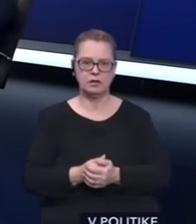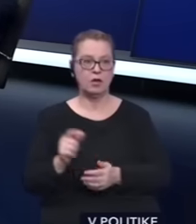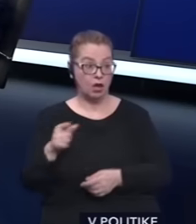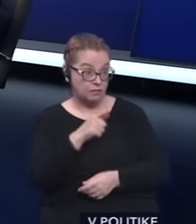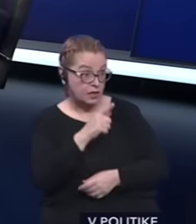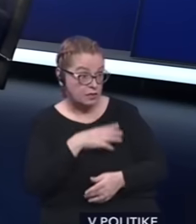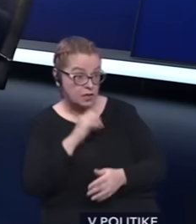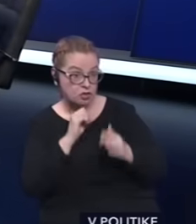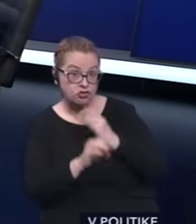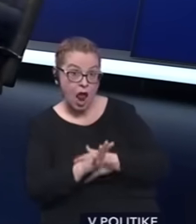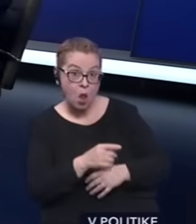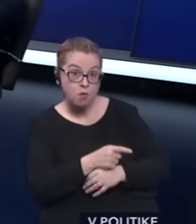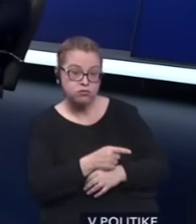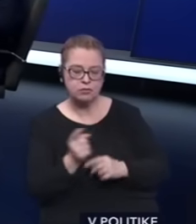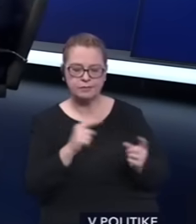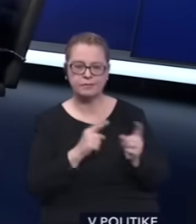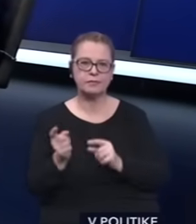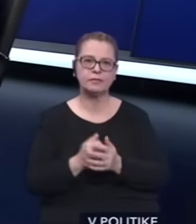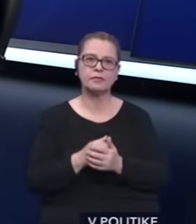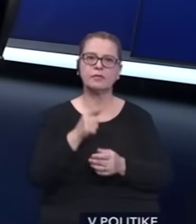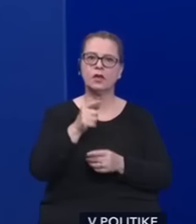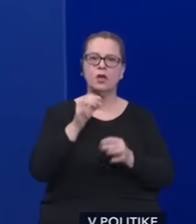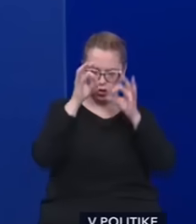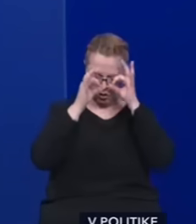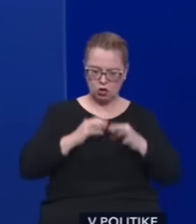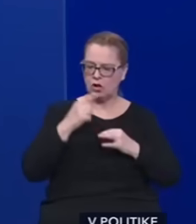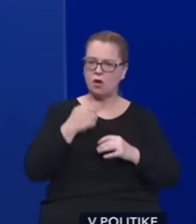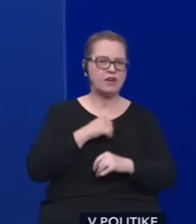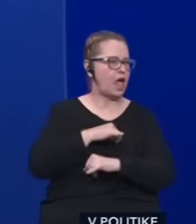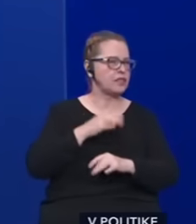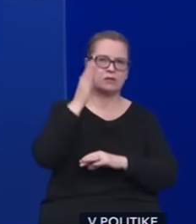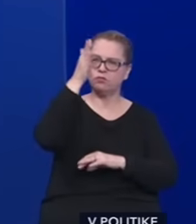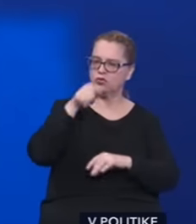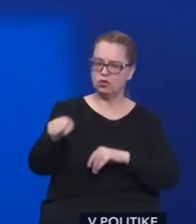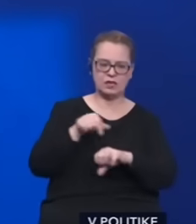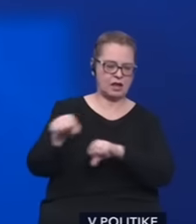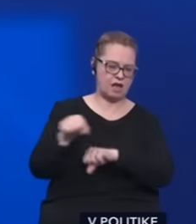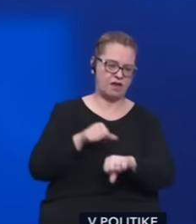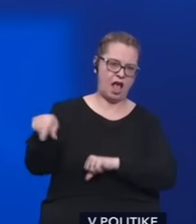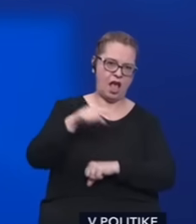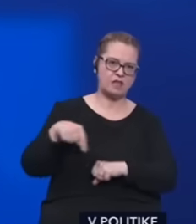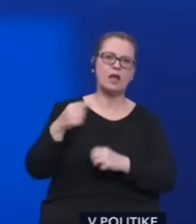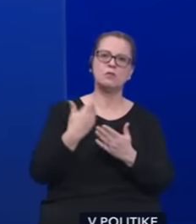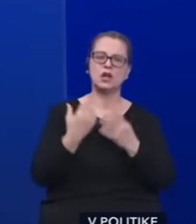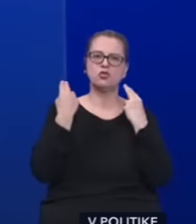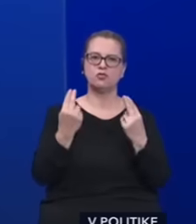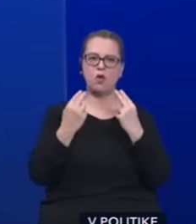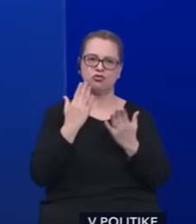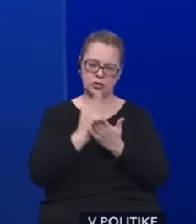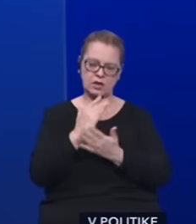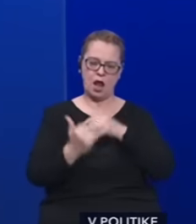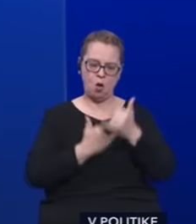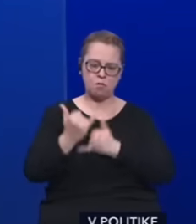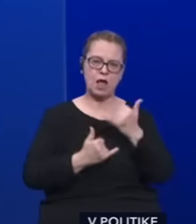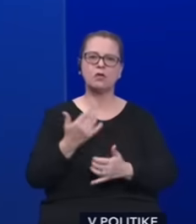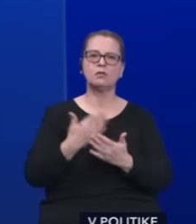Ak sa tu rozprávame o nejakej budúcnosti, tak ja nechcem takúto vládu. Ja nechcem vládu to Smeru. A preto je to dôležité stále opakovať.